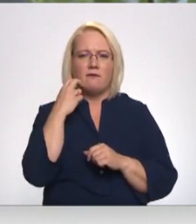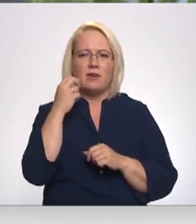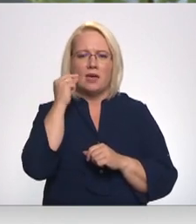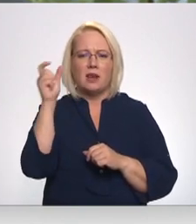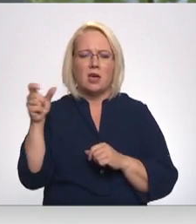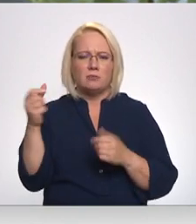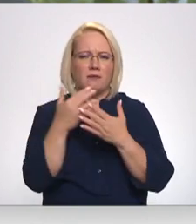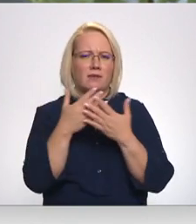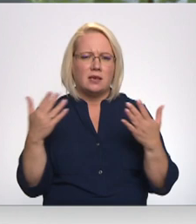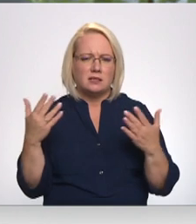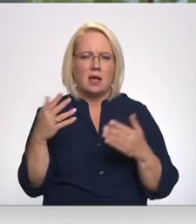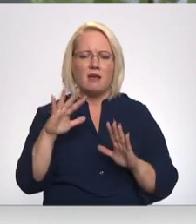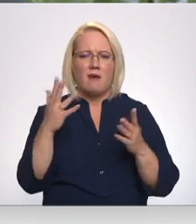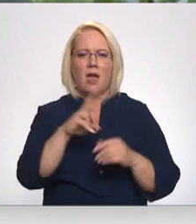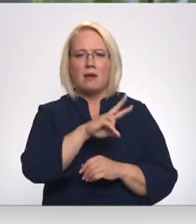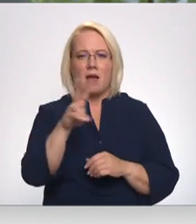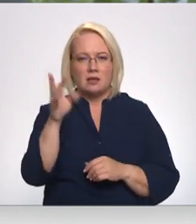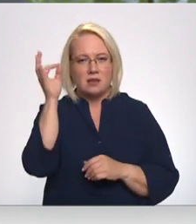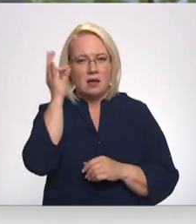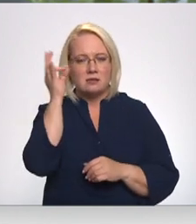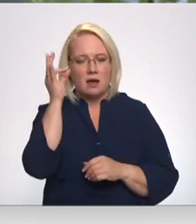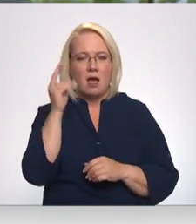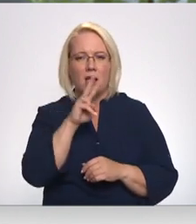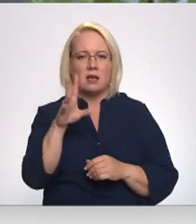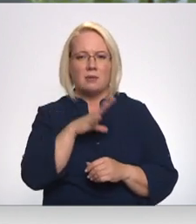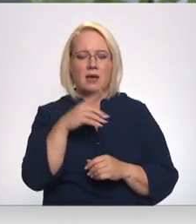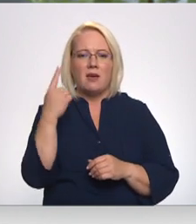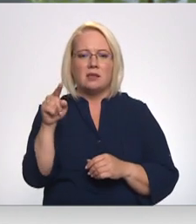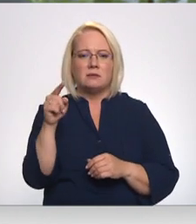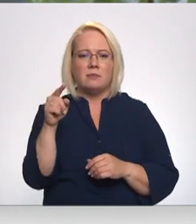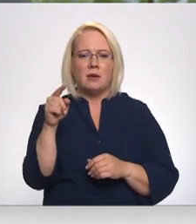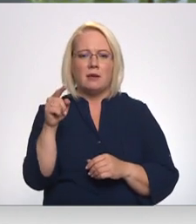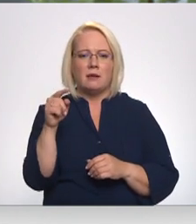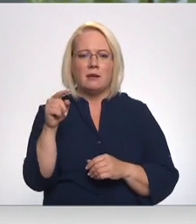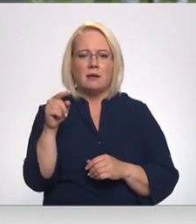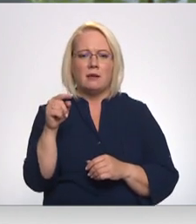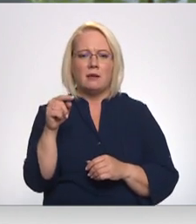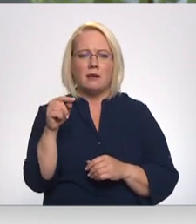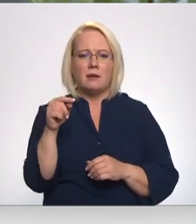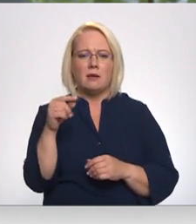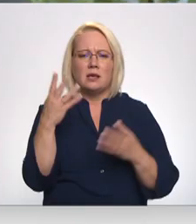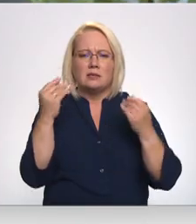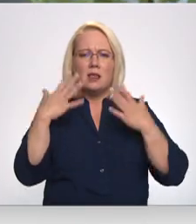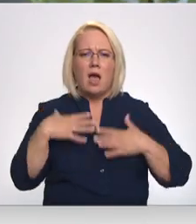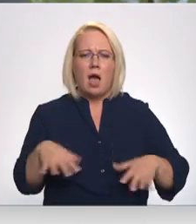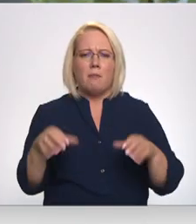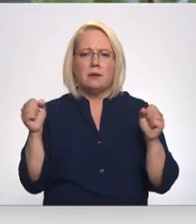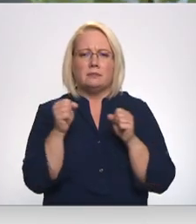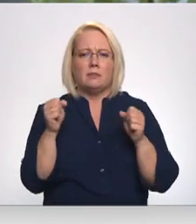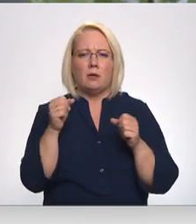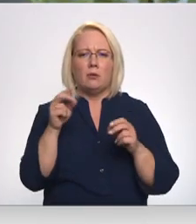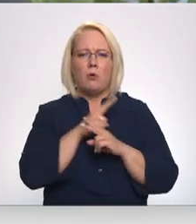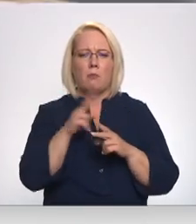visādāk. Vai kāds atcerējās, kā tie jūnieciņi, mēs bija meli, zinu, no slapi nomirkuši pa